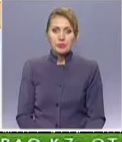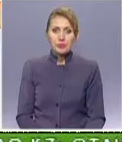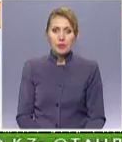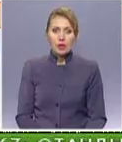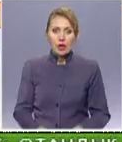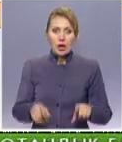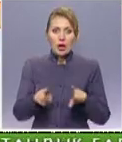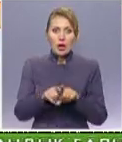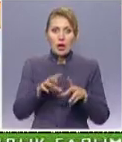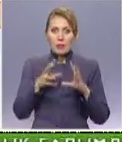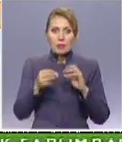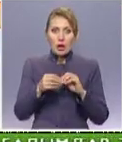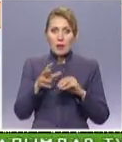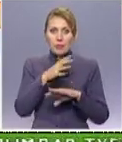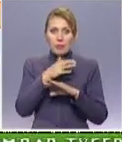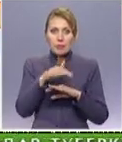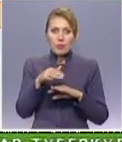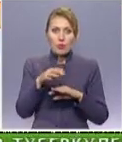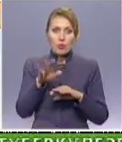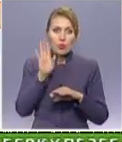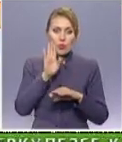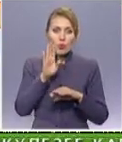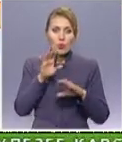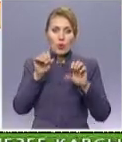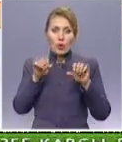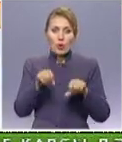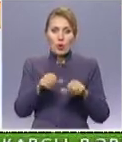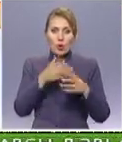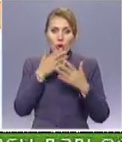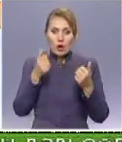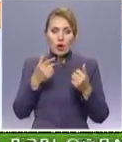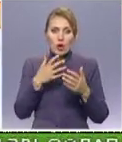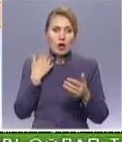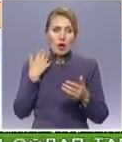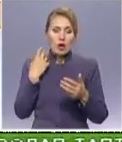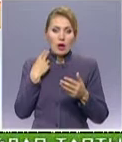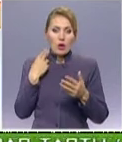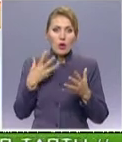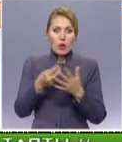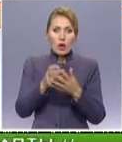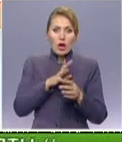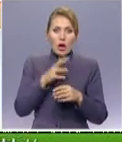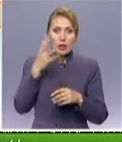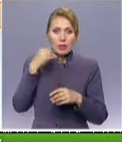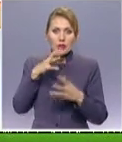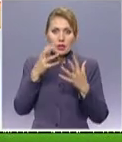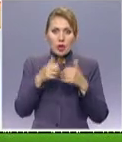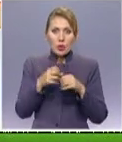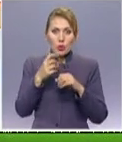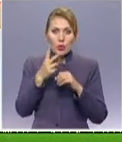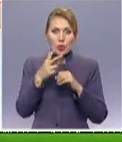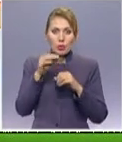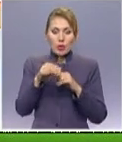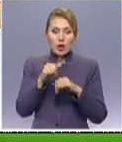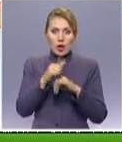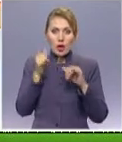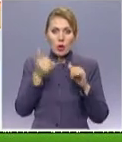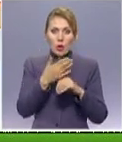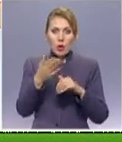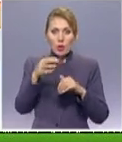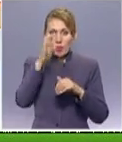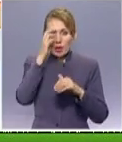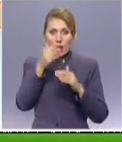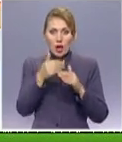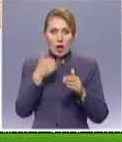Сондай ақ, борышкерлердің де шекара асуына құқығы жоқ. Бүгінде салық төлемей салғырттық танытқан алматылықтардың саны 12 мыңнан асады. Олардың